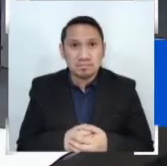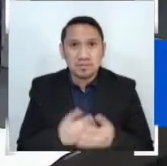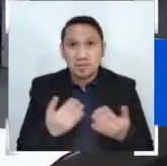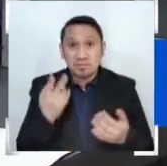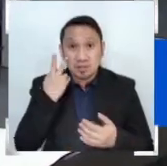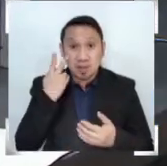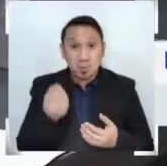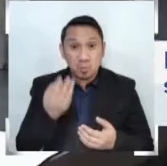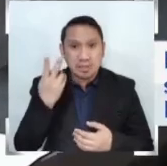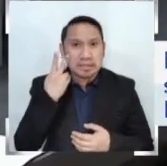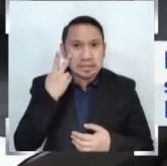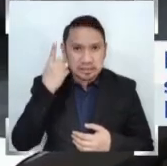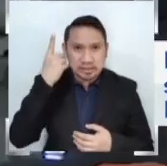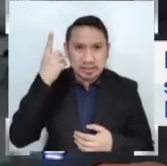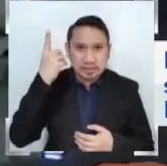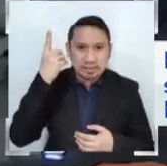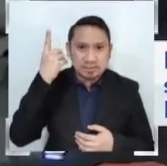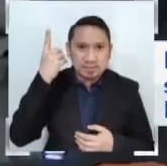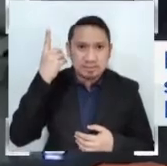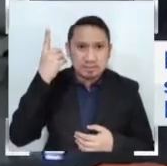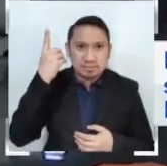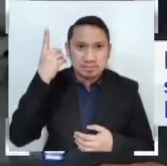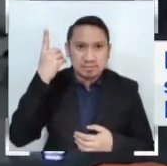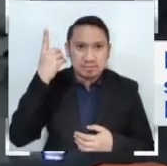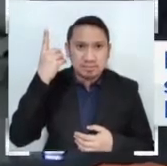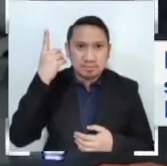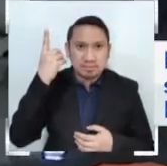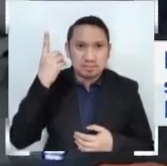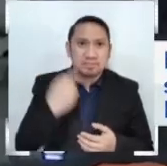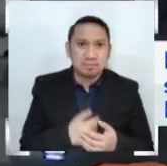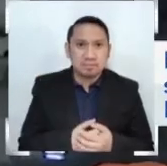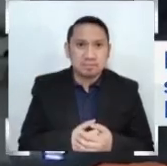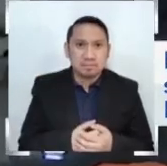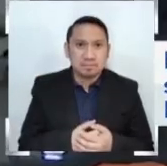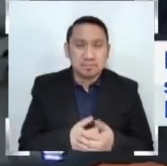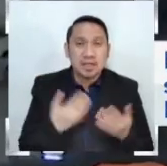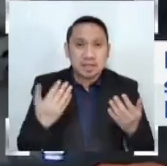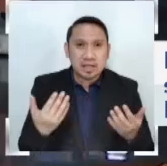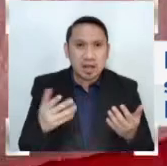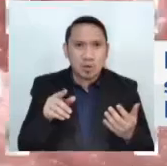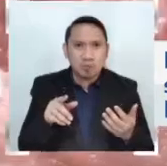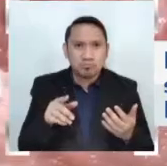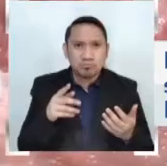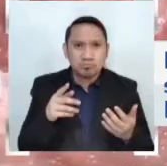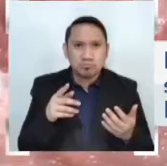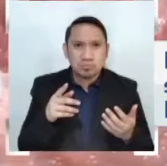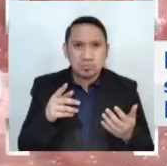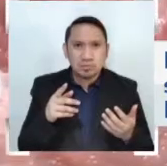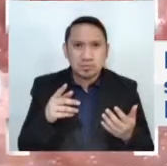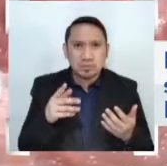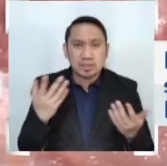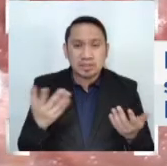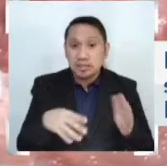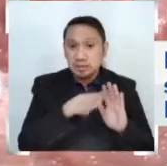ano, liyempo. Nabili parang siya kasi kailangan din nila yun eh. Sa price